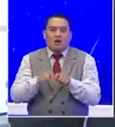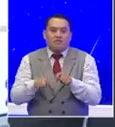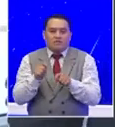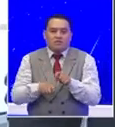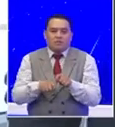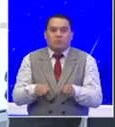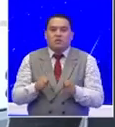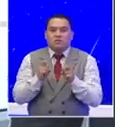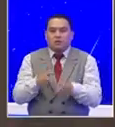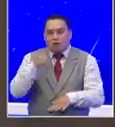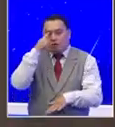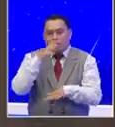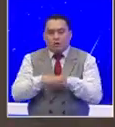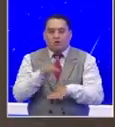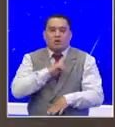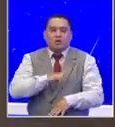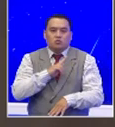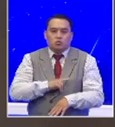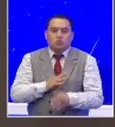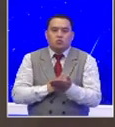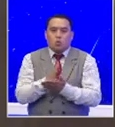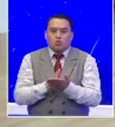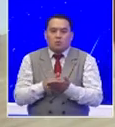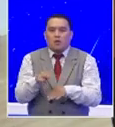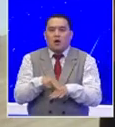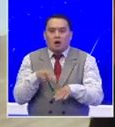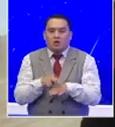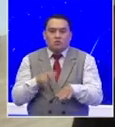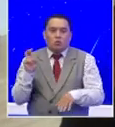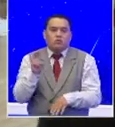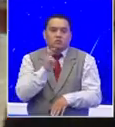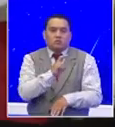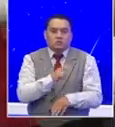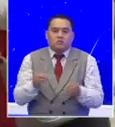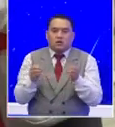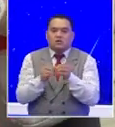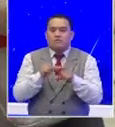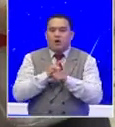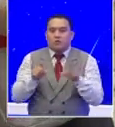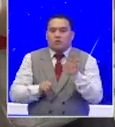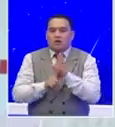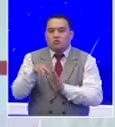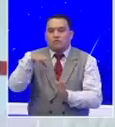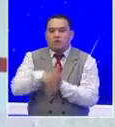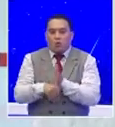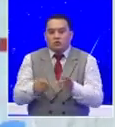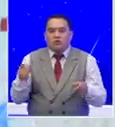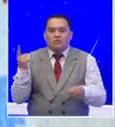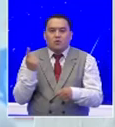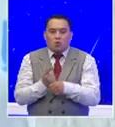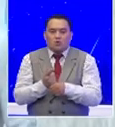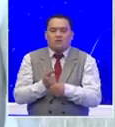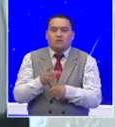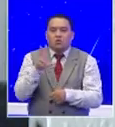составе представителей акимата, сотрудников санэпидслужбы и полиции обходят более 10 объектов. Всего с момента введения карантина проверено